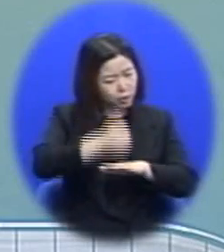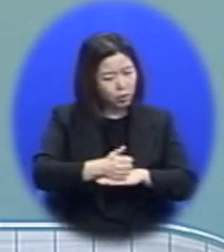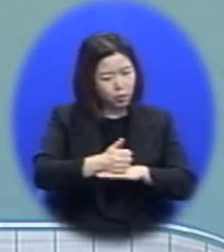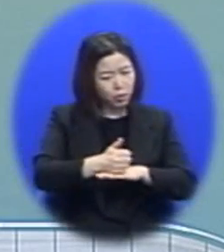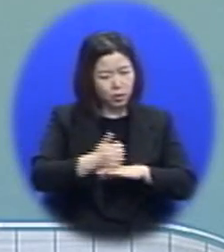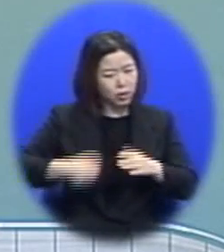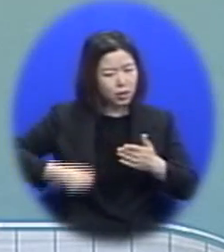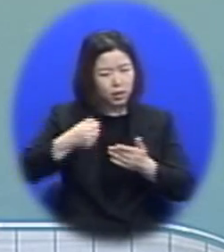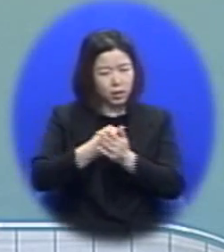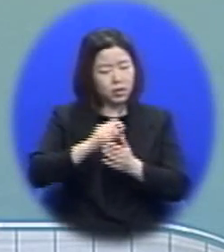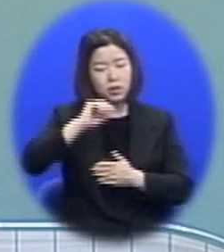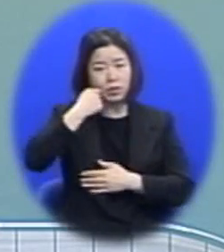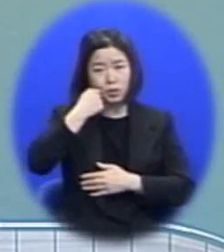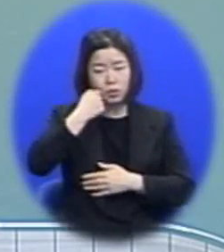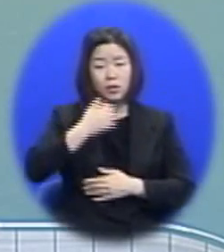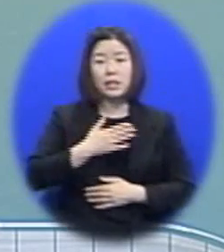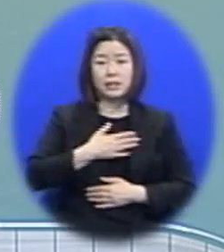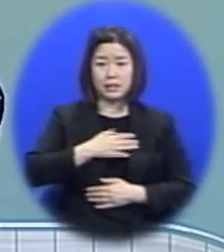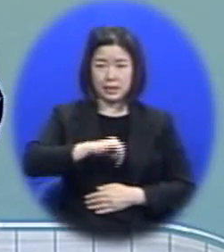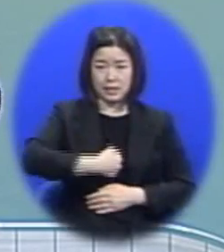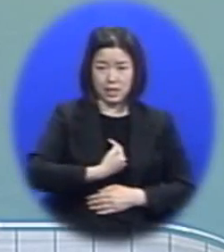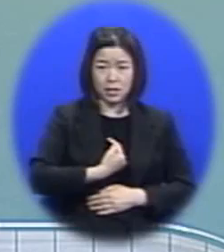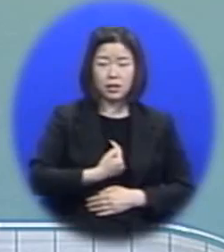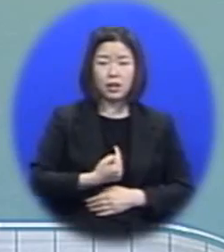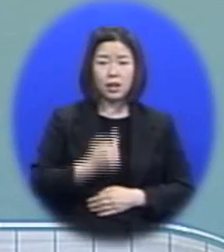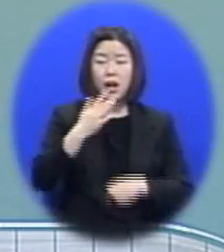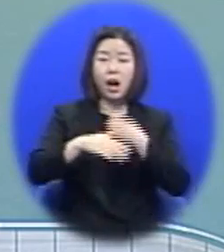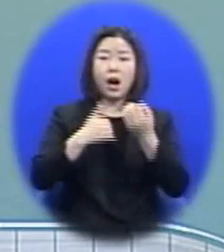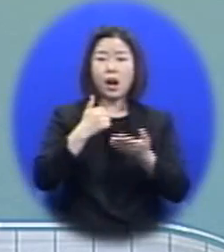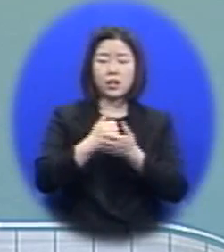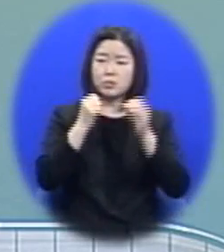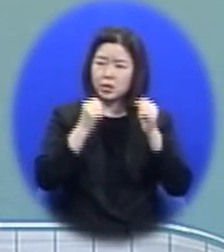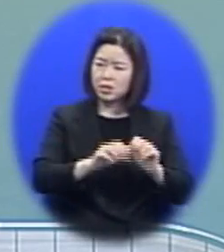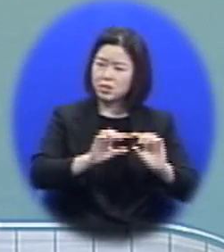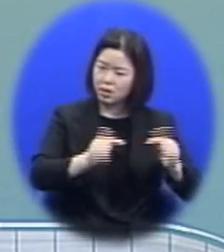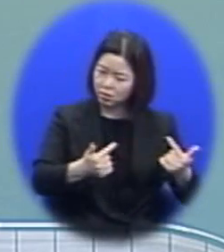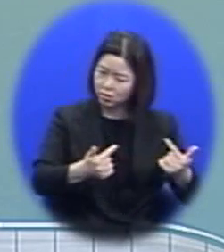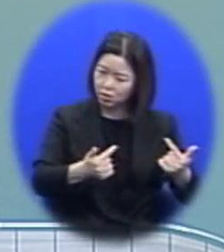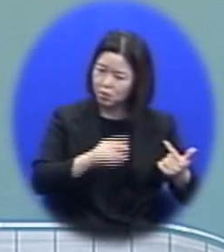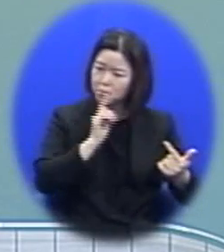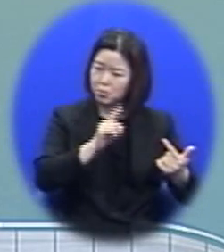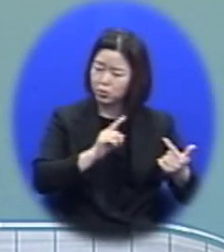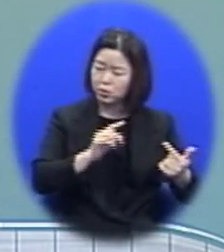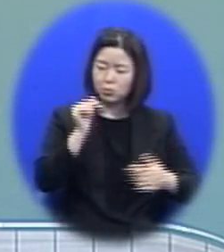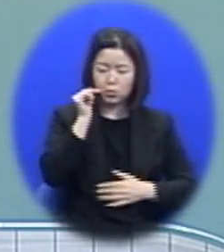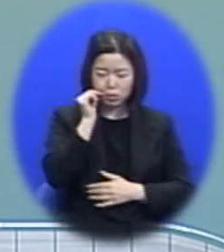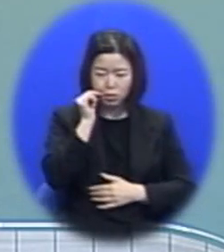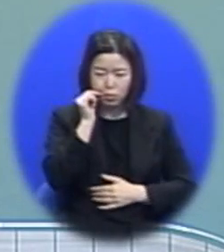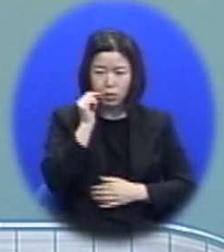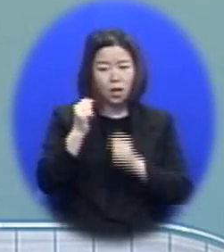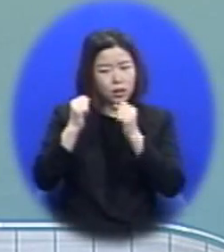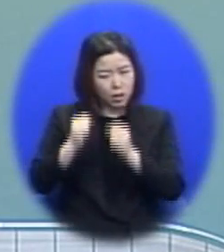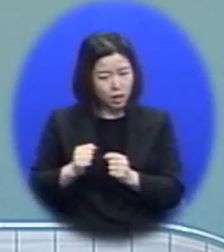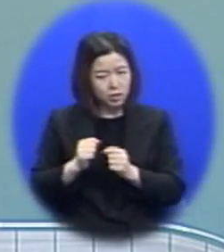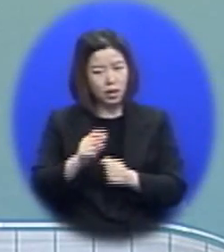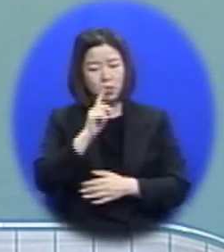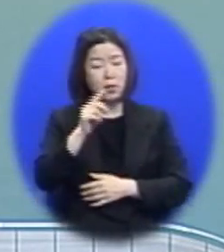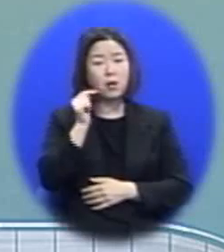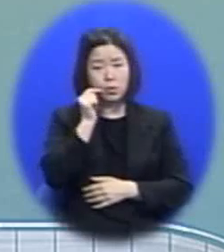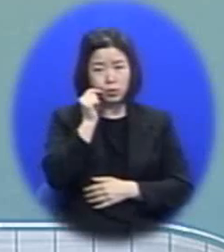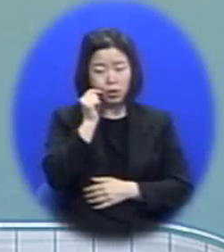없어서 자기가 그동안 하나님을 안 계신다고 못 하고 계신다고 못 하고 그러고 지내왔다는